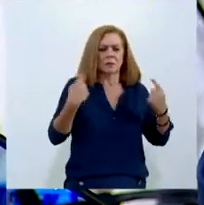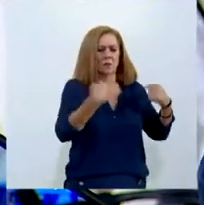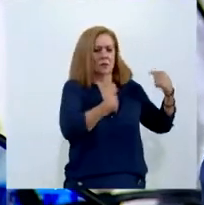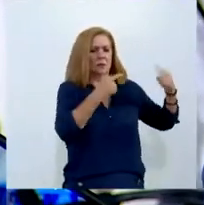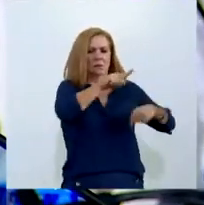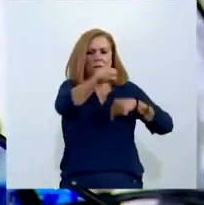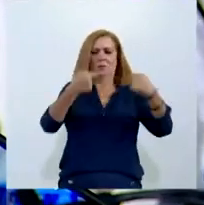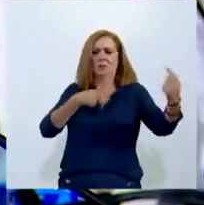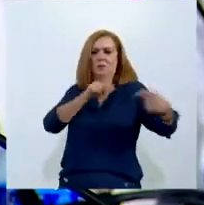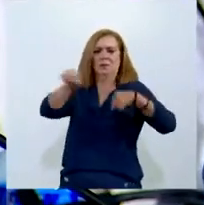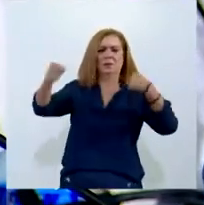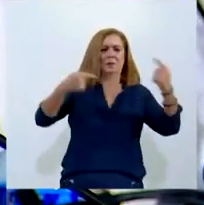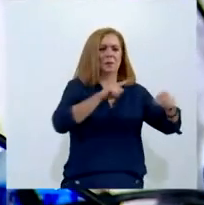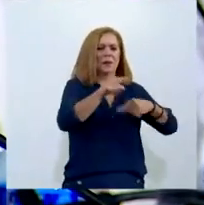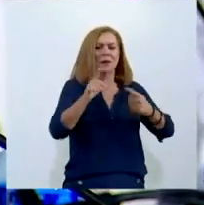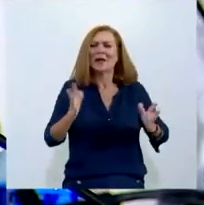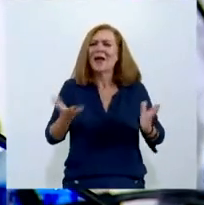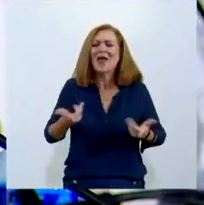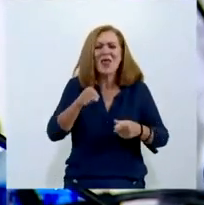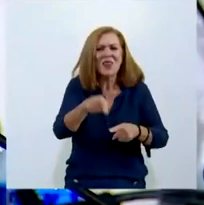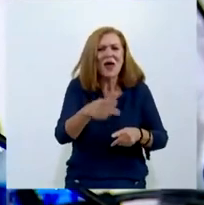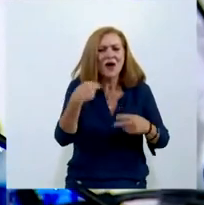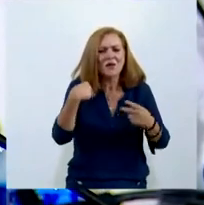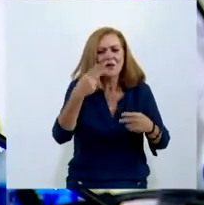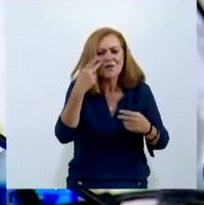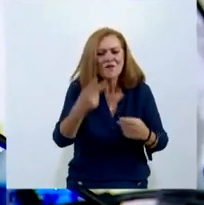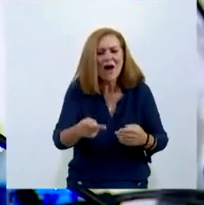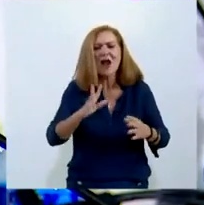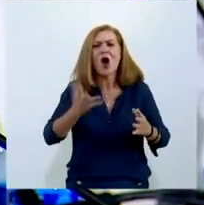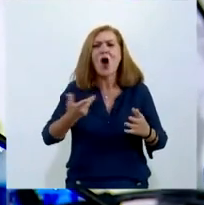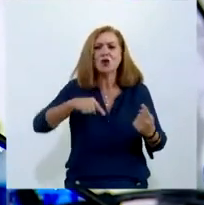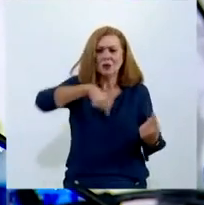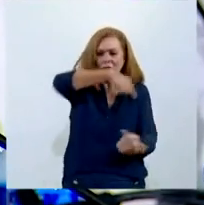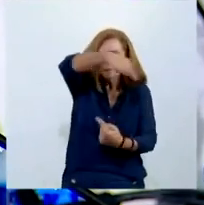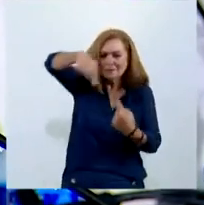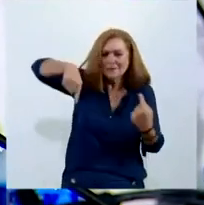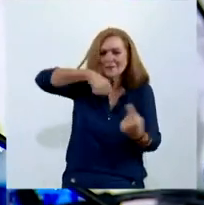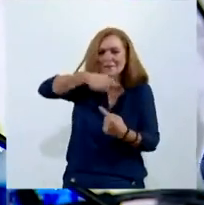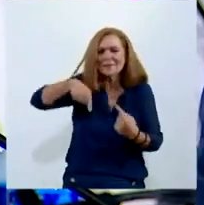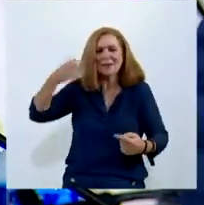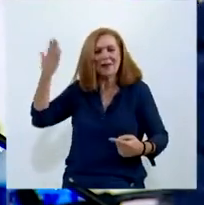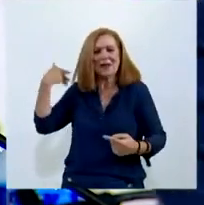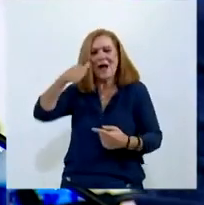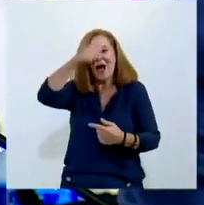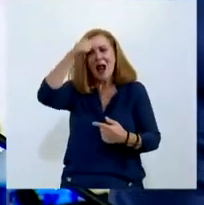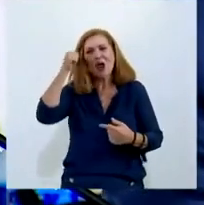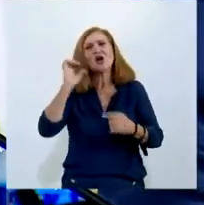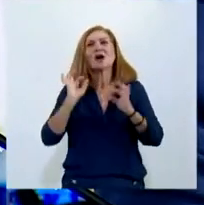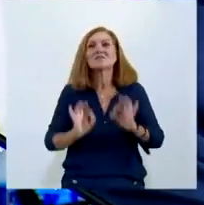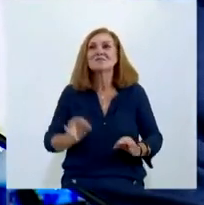δεν αποδεικνύει ότι το rotation που έγινε το περασμένο καλοκαίρι δεν ήταν αποτελεσματικό? Ευχαριστώ.